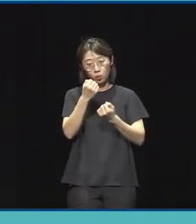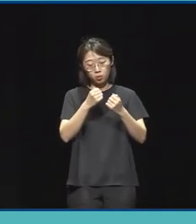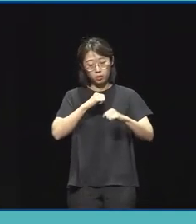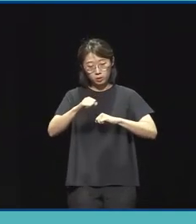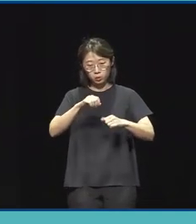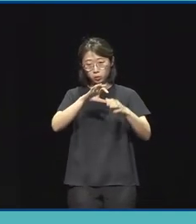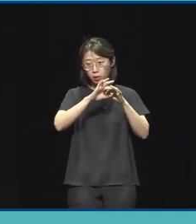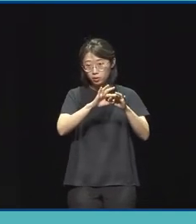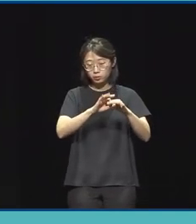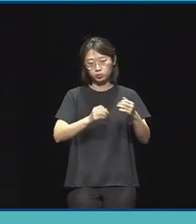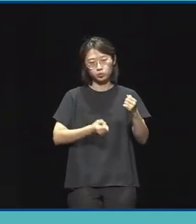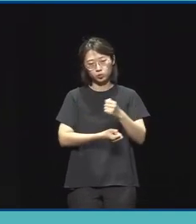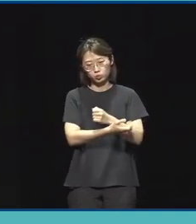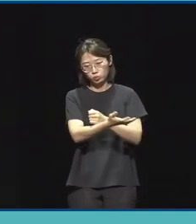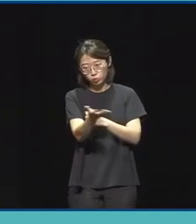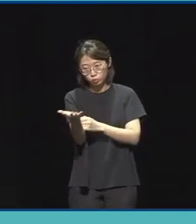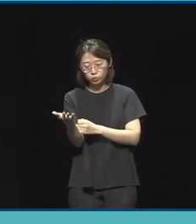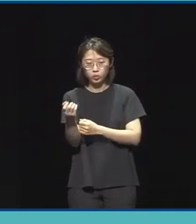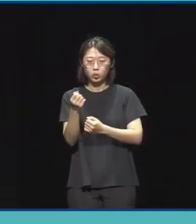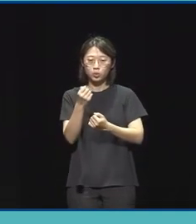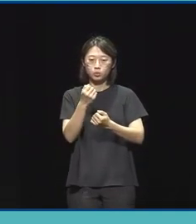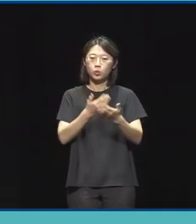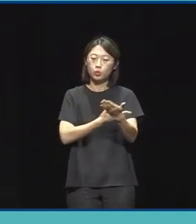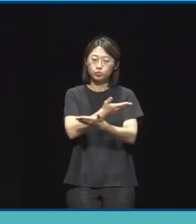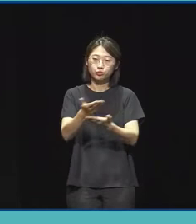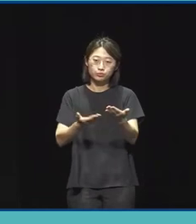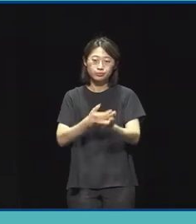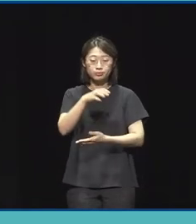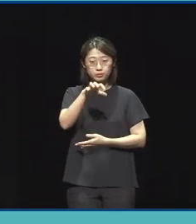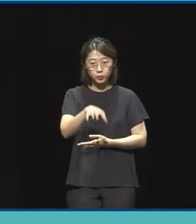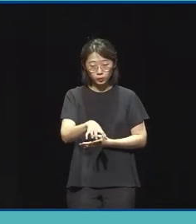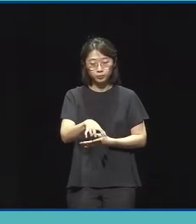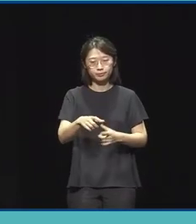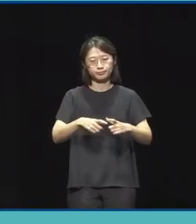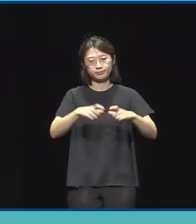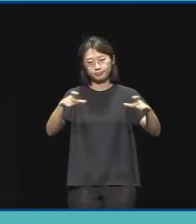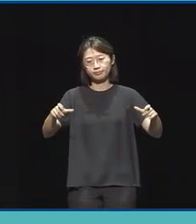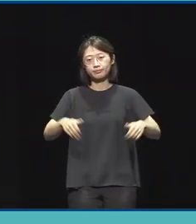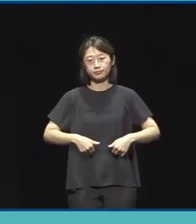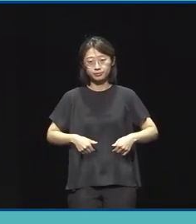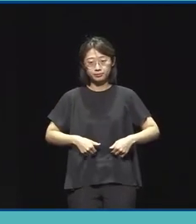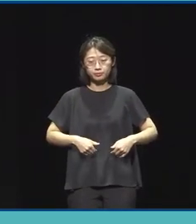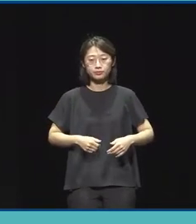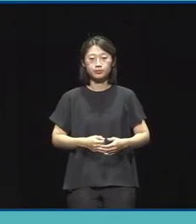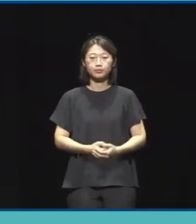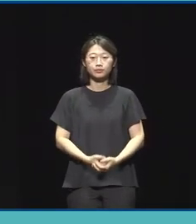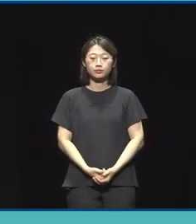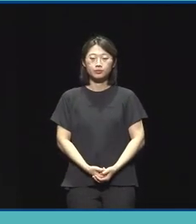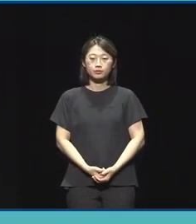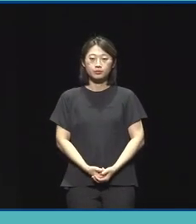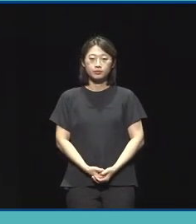우수한 성과들을 확산시킬 수 있는 그러한 공유의 장을 넓혀 가고자 합니다